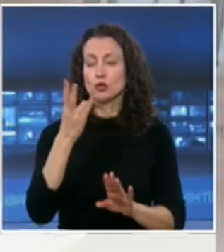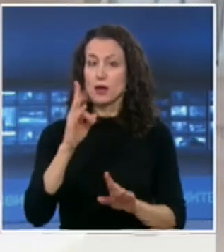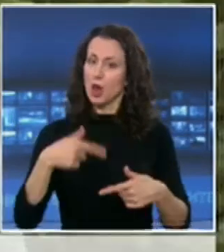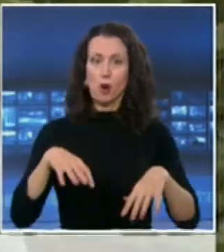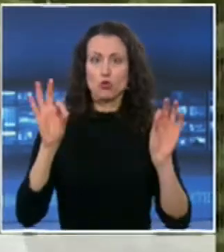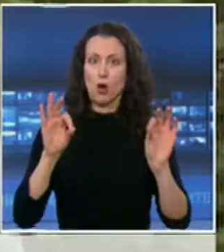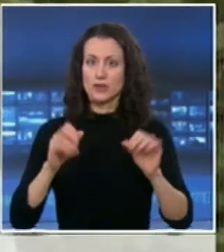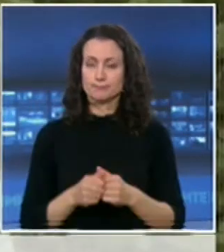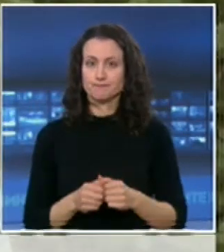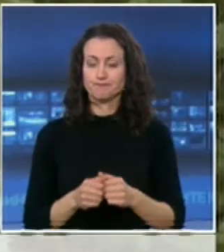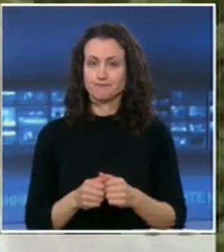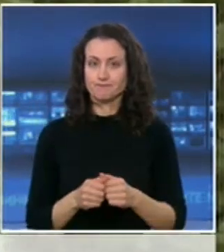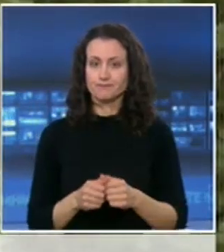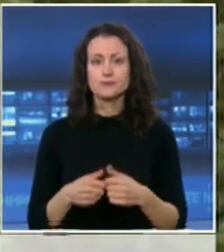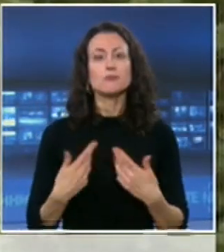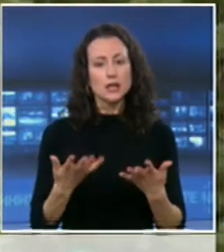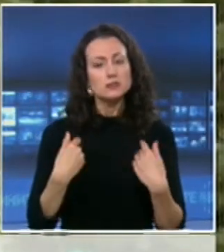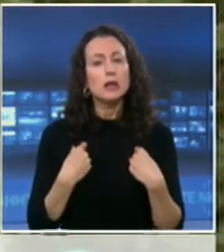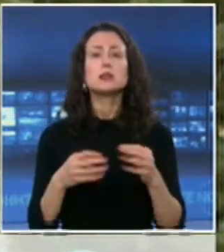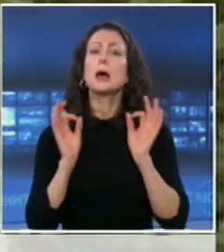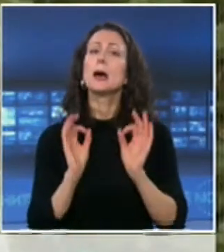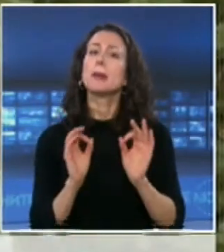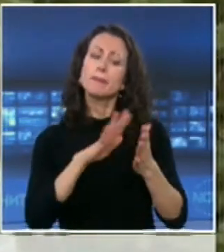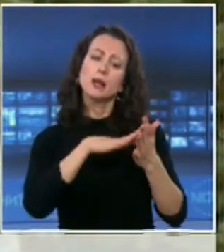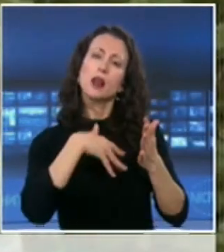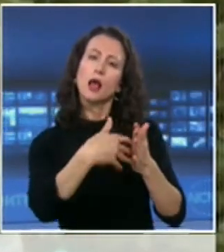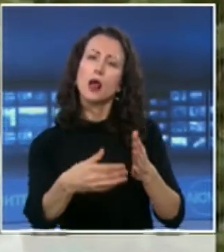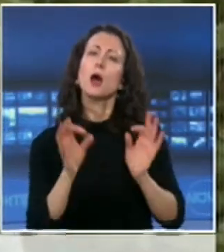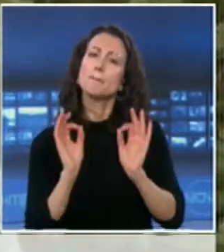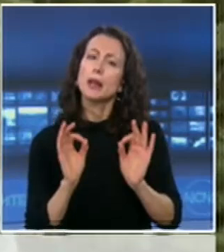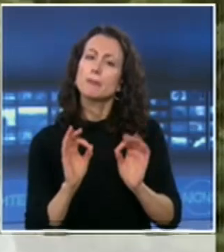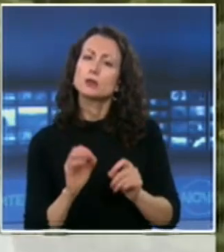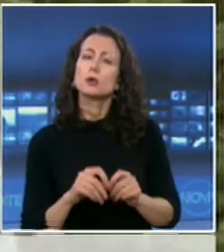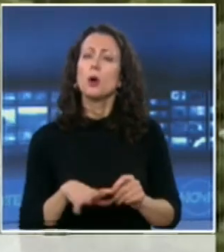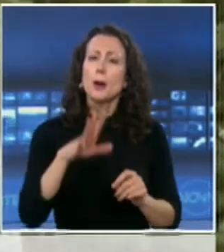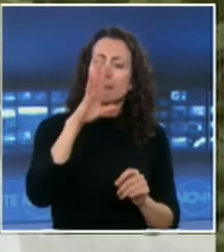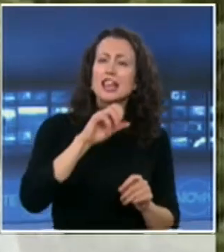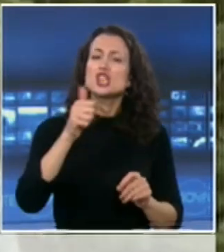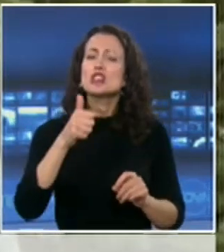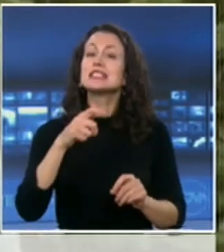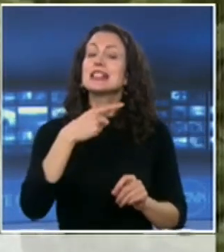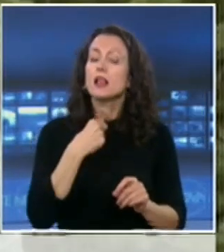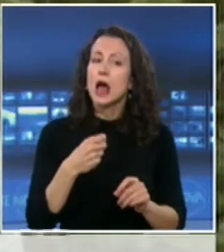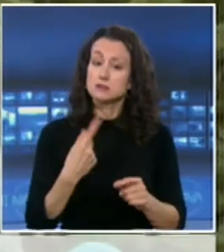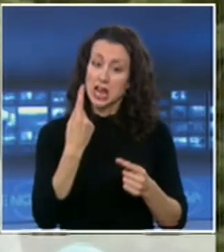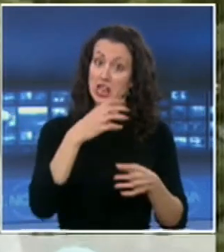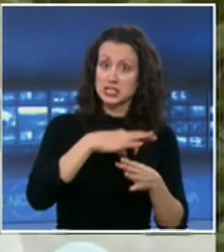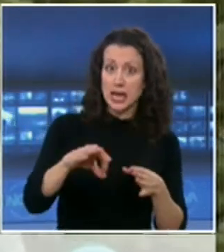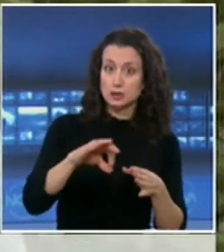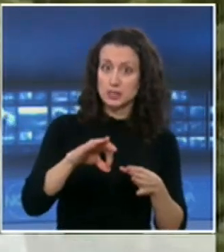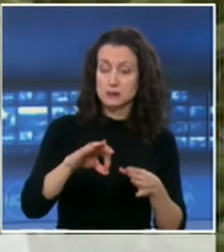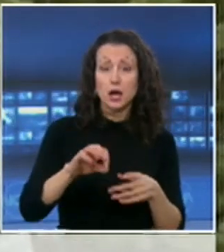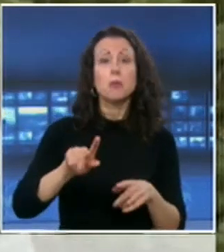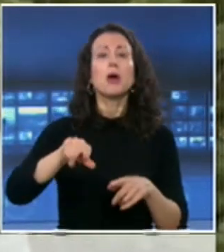реакция. Взел съм и примерни графици. Примерно прогимназията една седмица, гимназията другата седмица или ако искат през ден да се